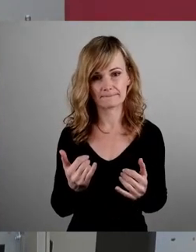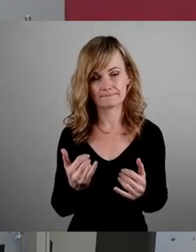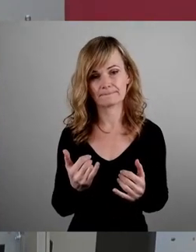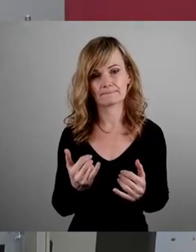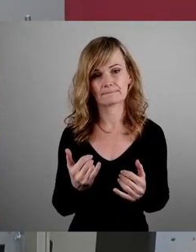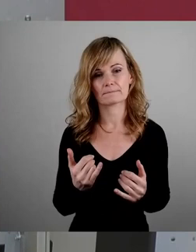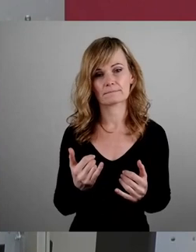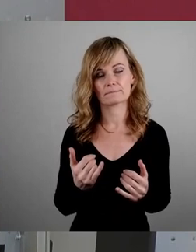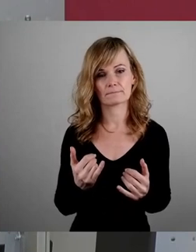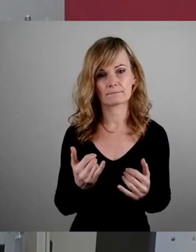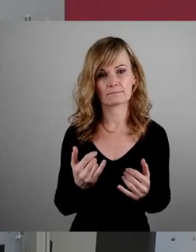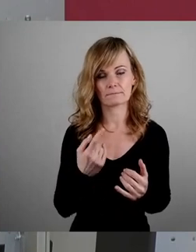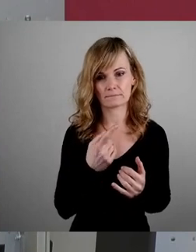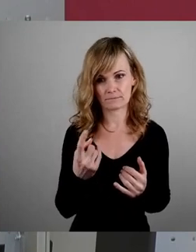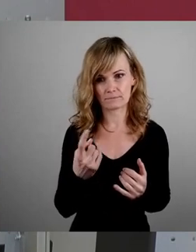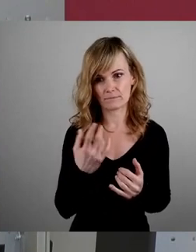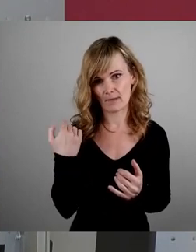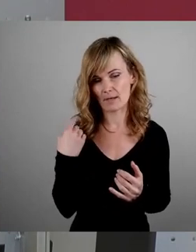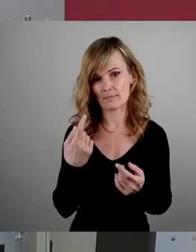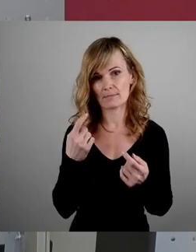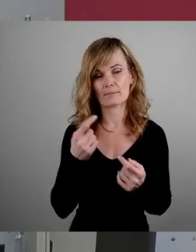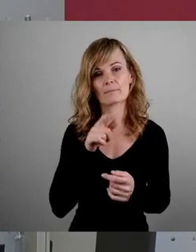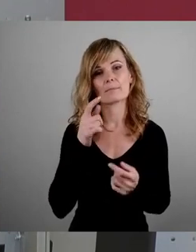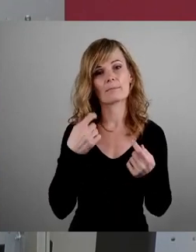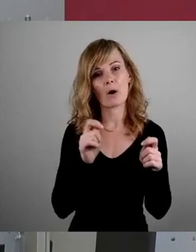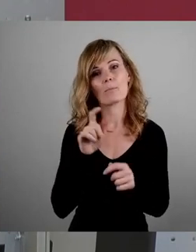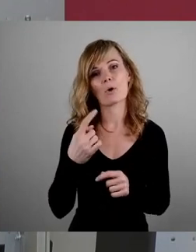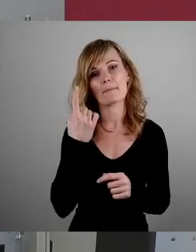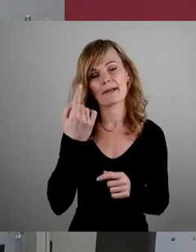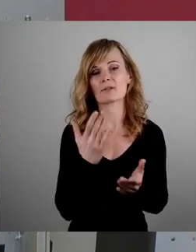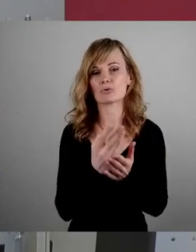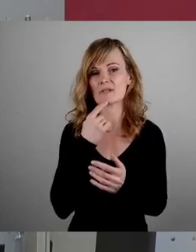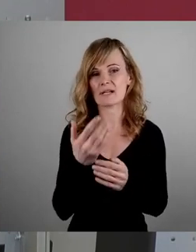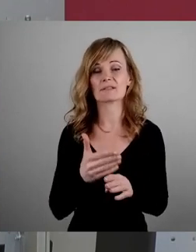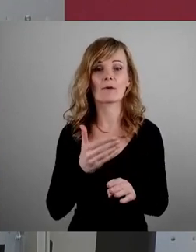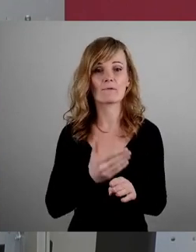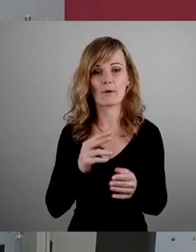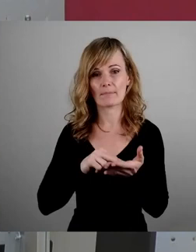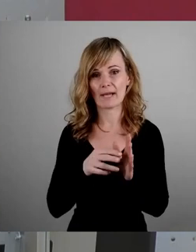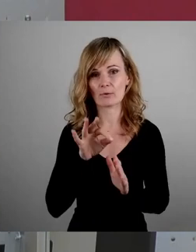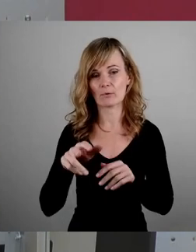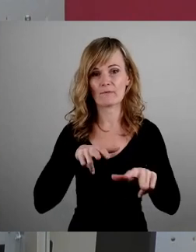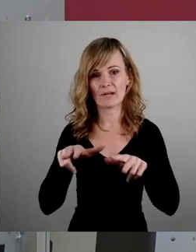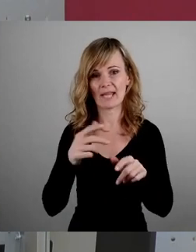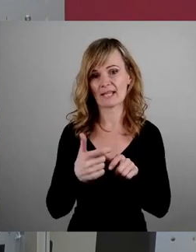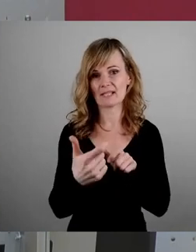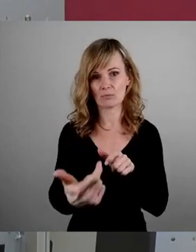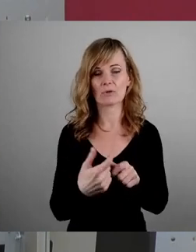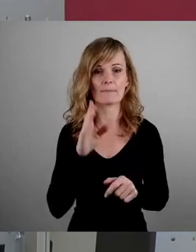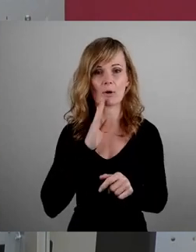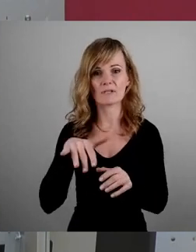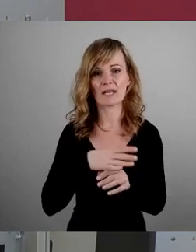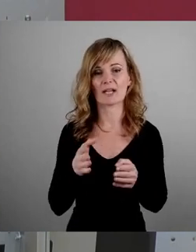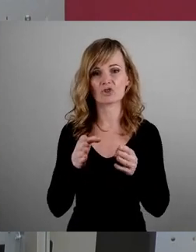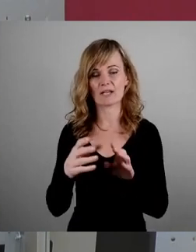der Baubürgermeister, hat sie gerade schon gesagt, auch der Wunsch des Baubürgermeisters, die Vorplanung für den Verkehrszug Bautzener Landstraße und die damit verbundene Verlängerung